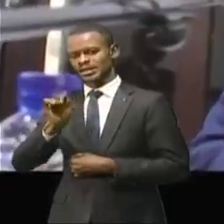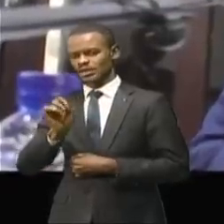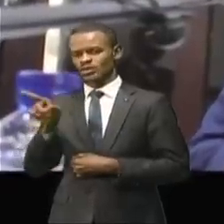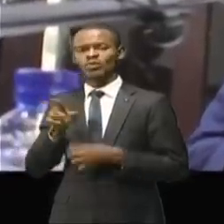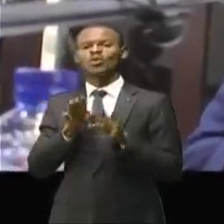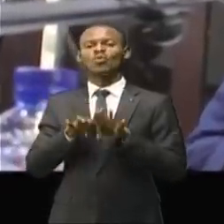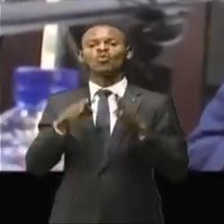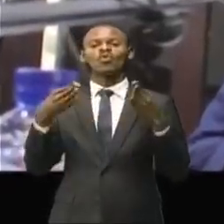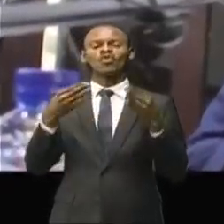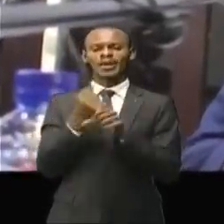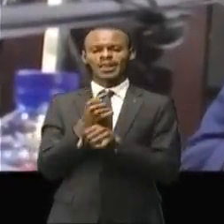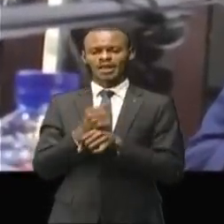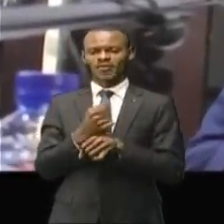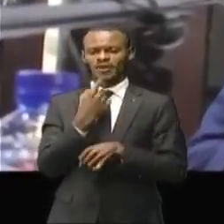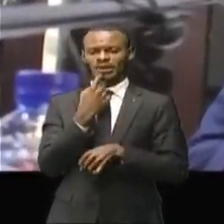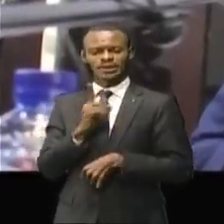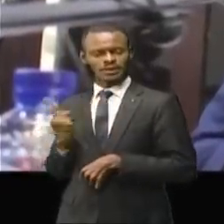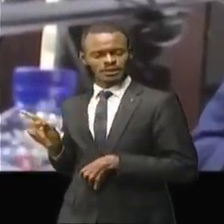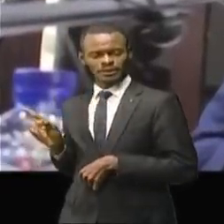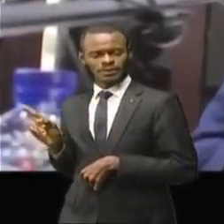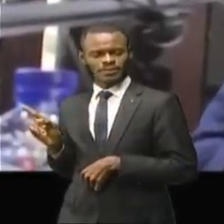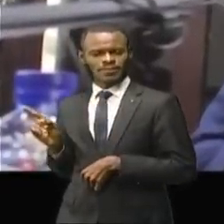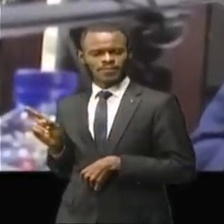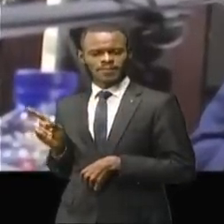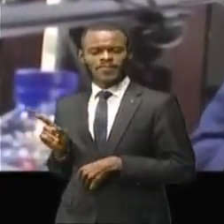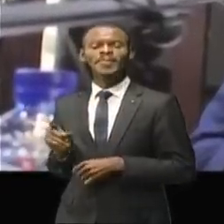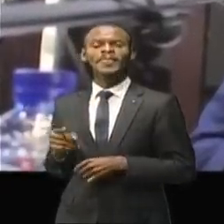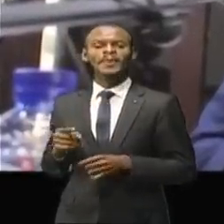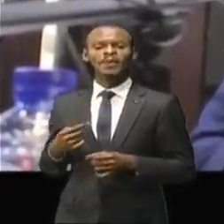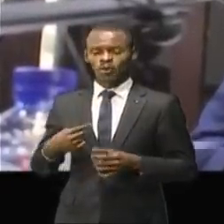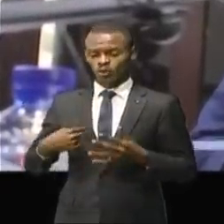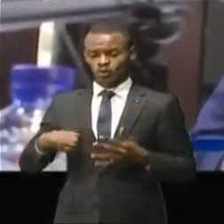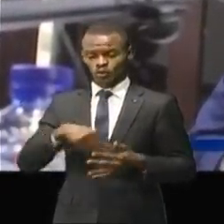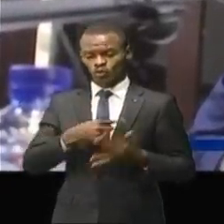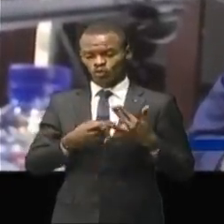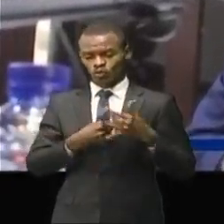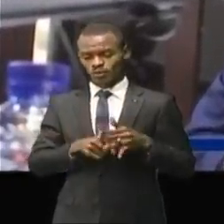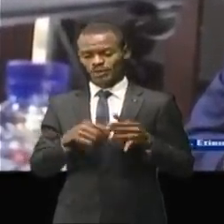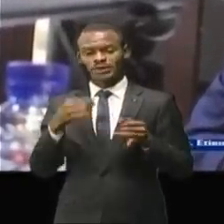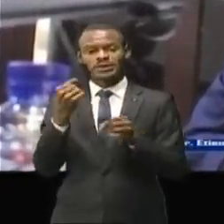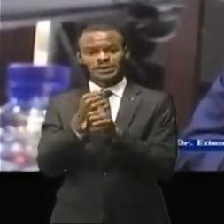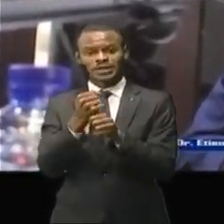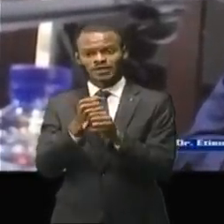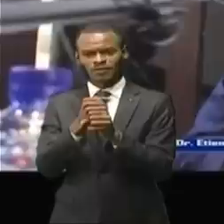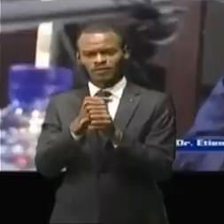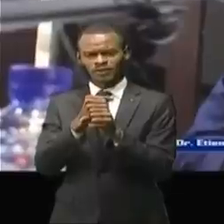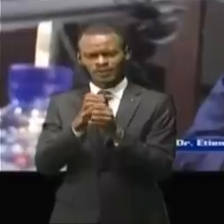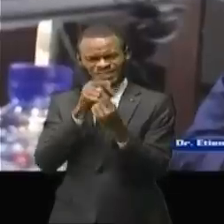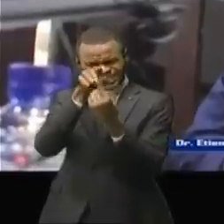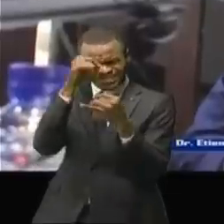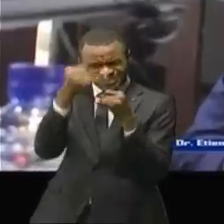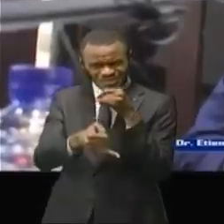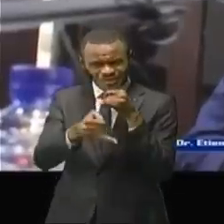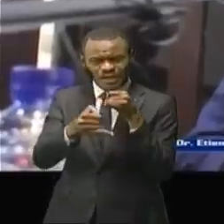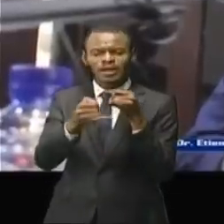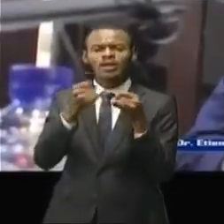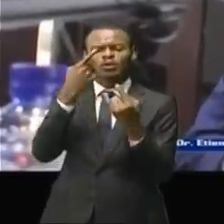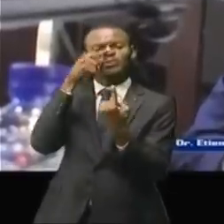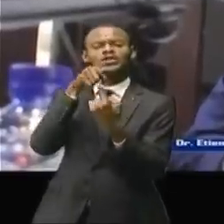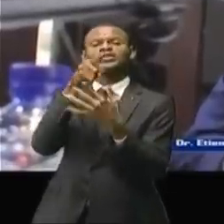à l'issue de ses travaux notre effort politique sera la mobilisation